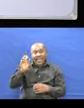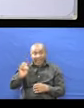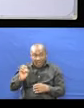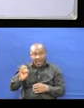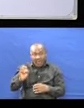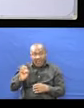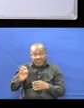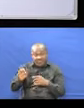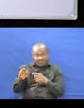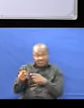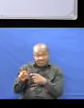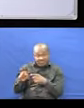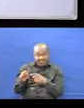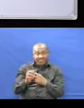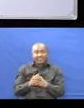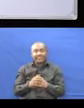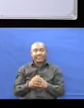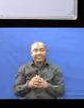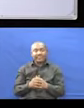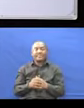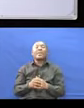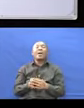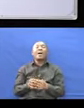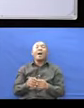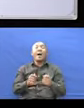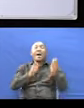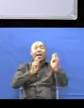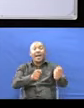2 ya 7 ya shamba lake.